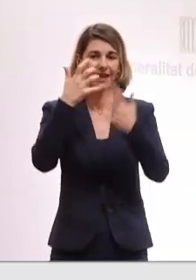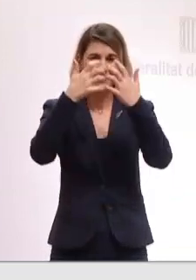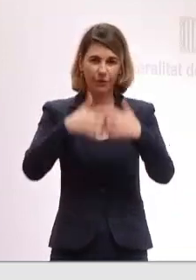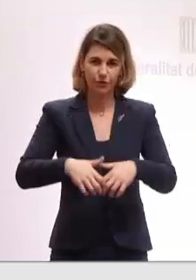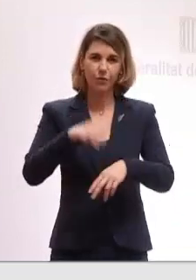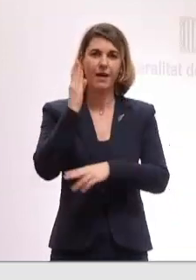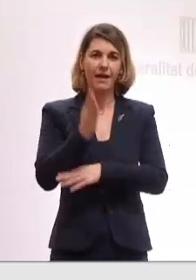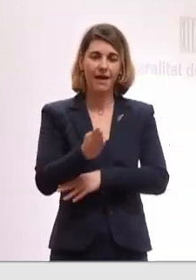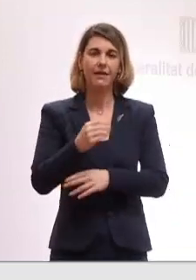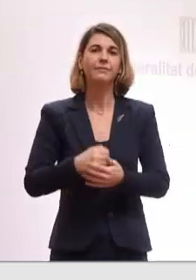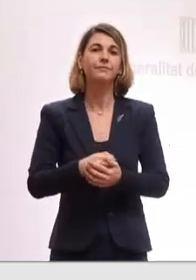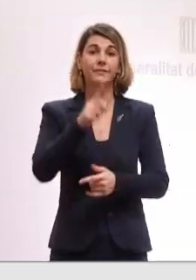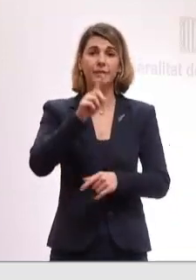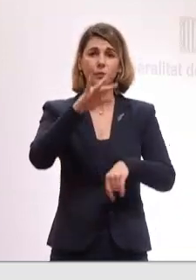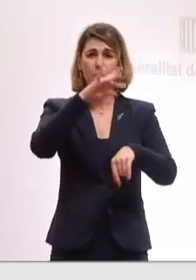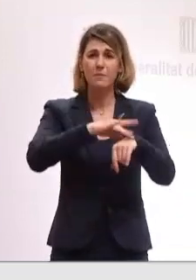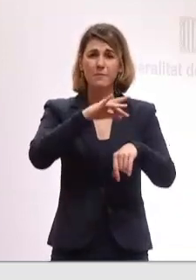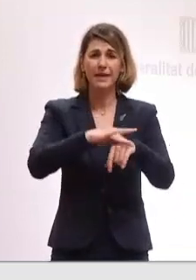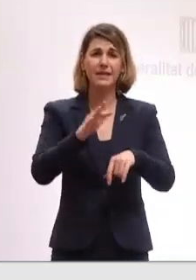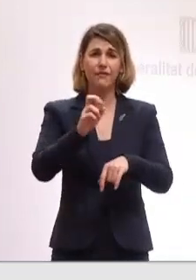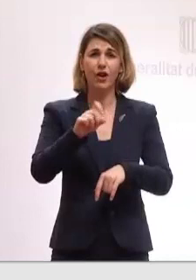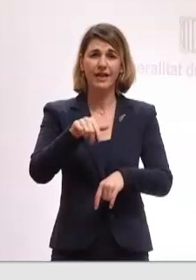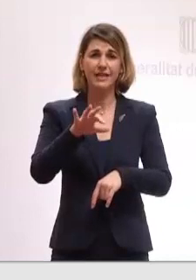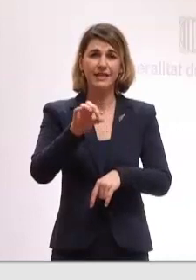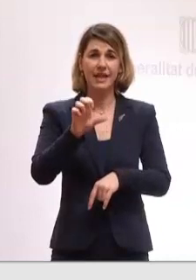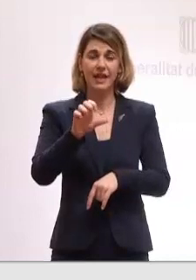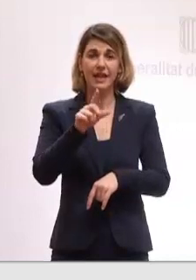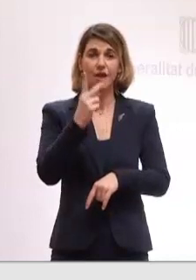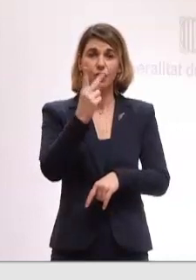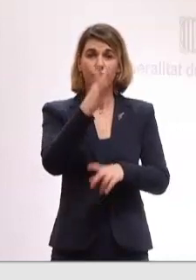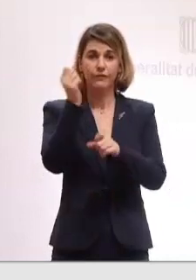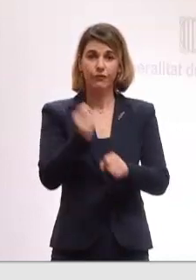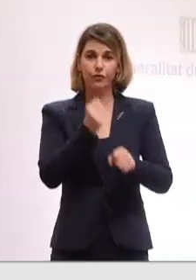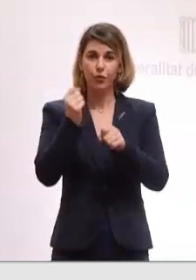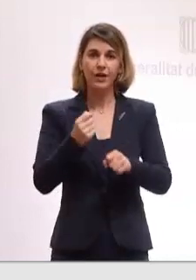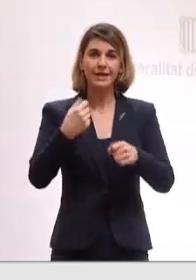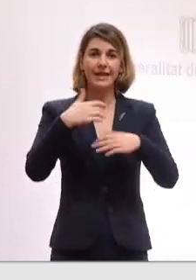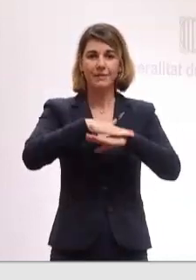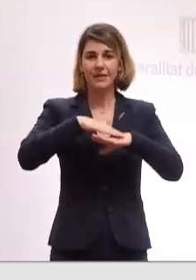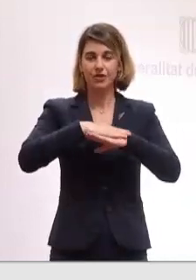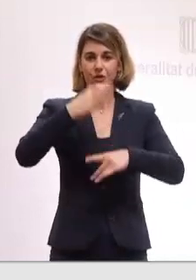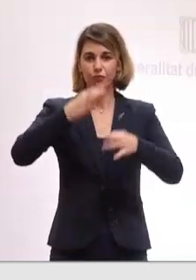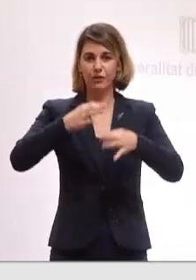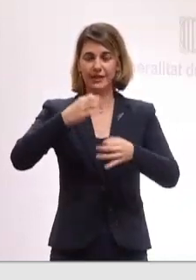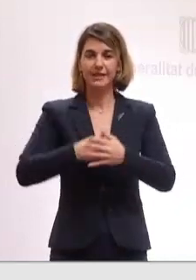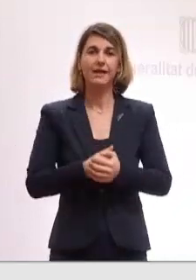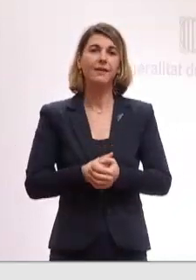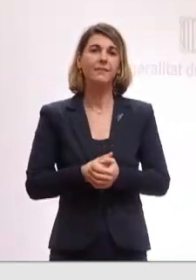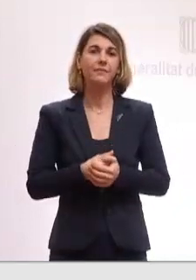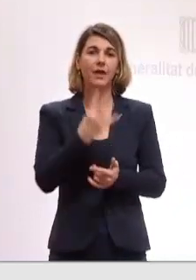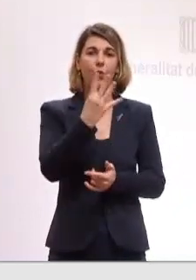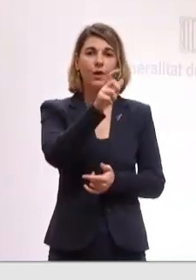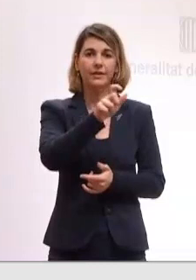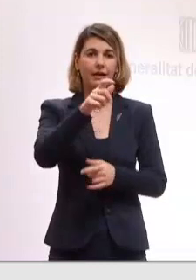d'execució penal, un metge forense, dos funcionaris de l'Administració de Justícia i